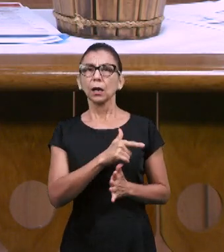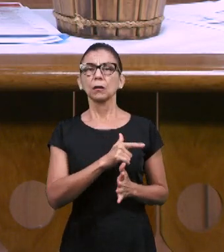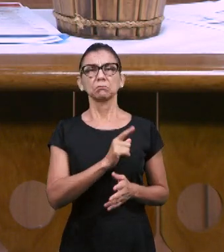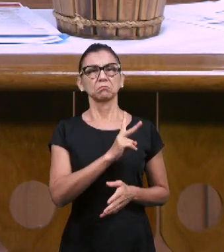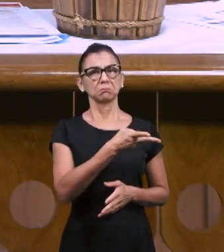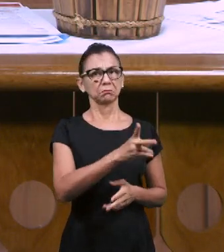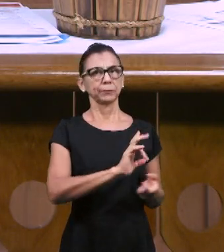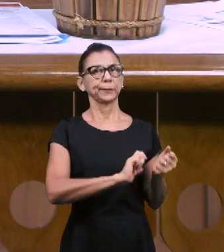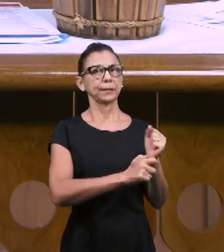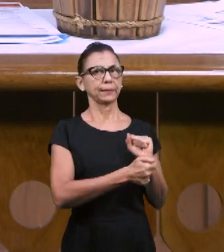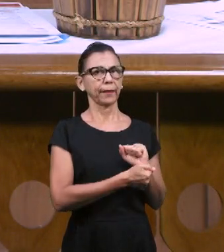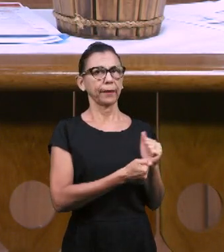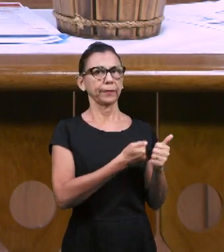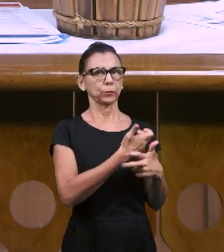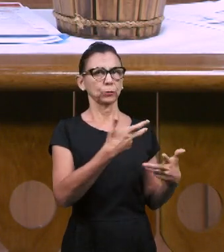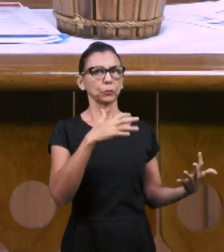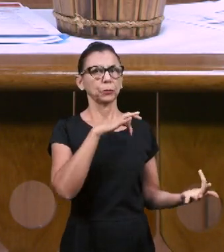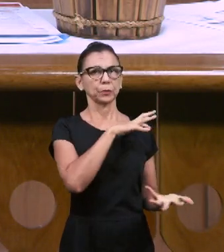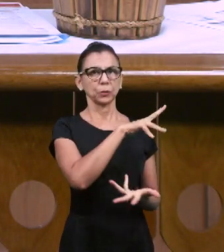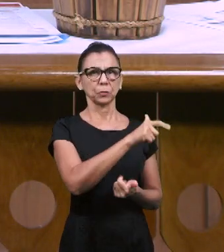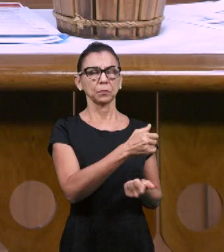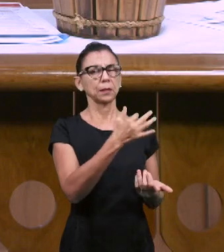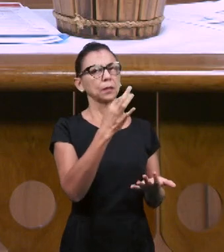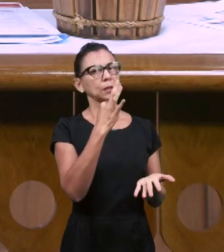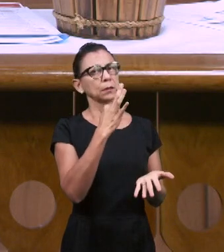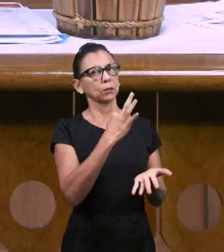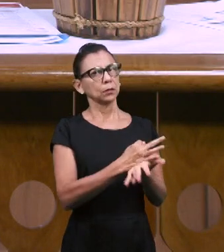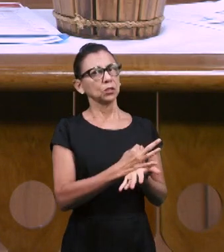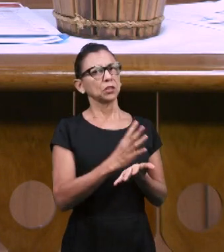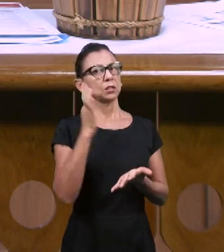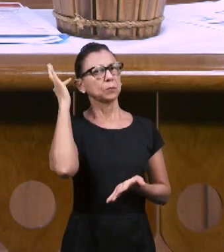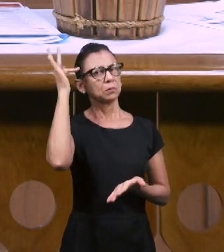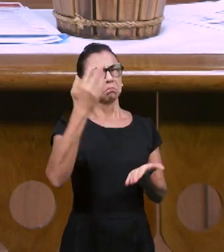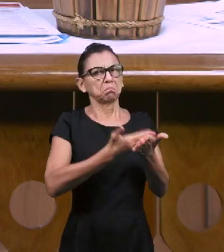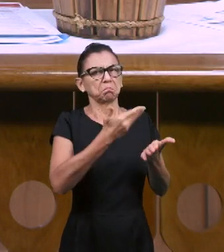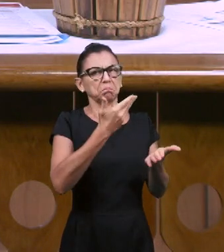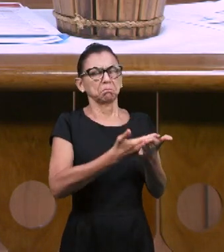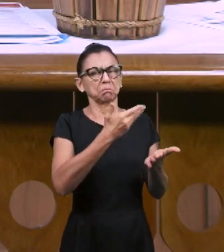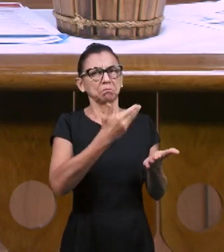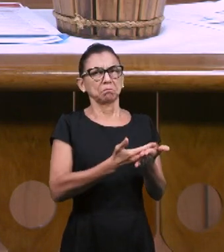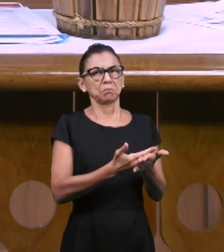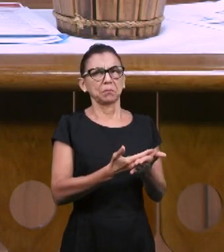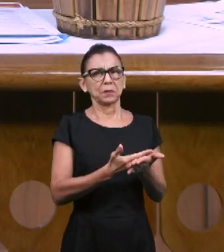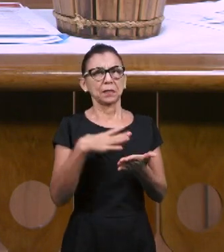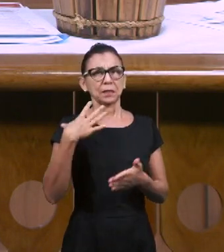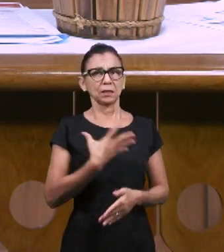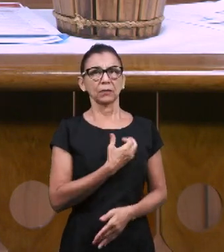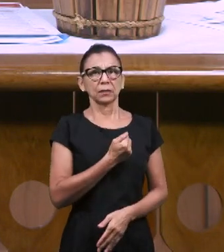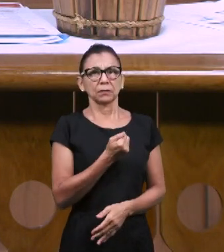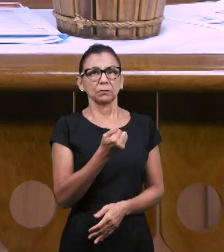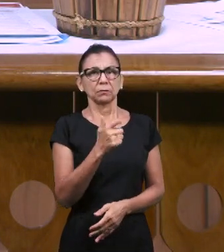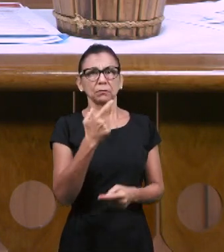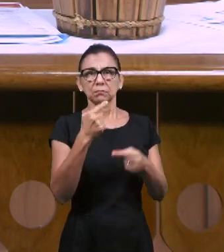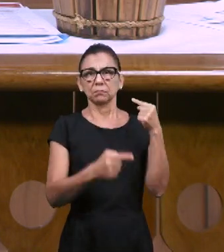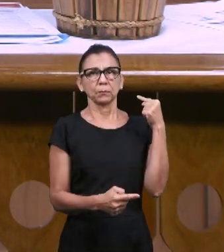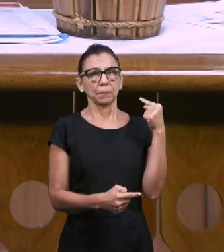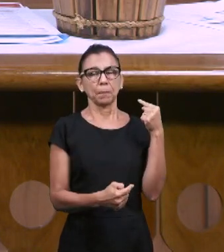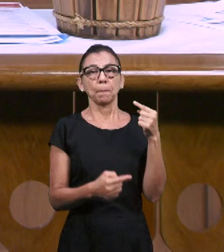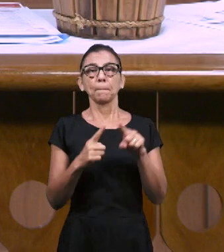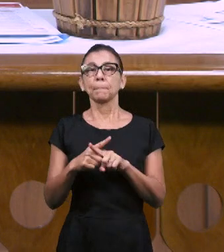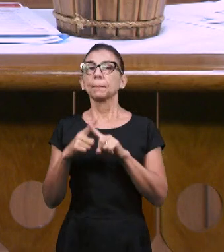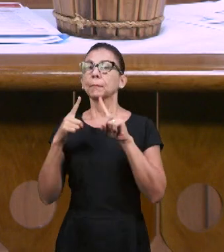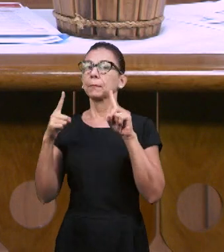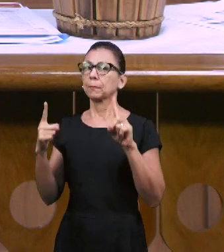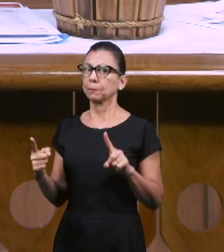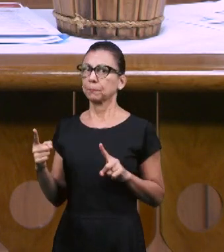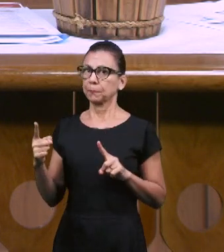existe, va continuer à exister. La théologie, la philosophie va exister, n'amène pas à l'éternité. Mais le mystère de Jésus, qui est le Saint-Esprit,